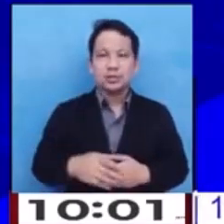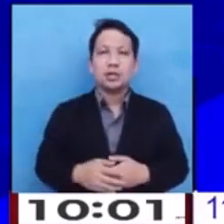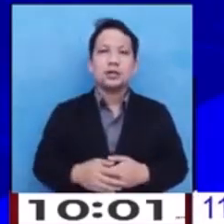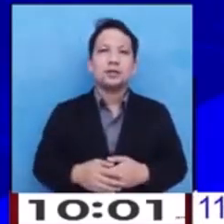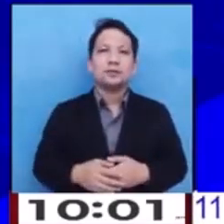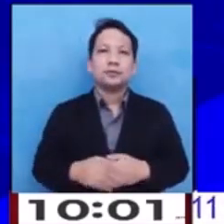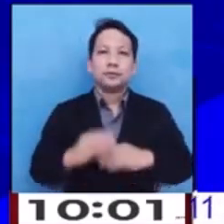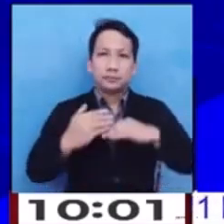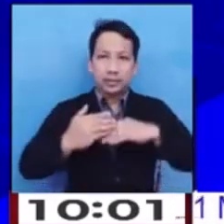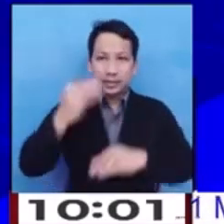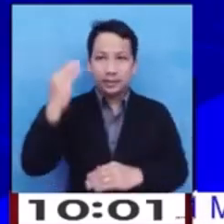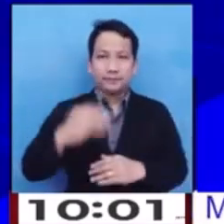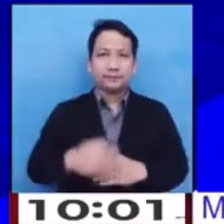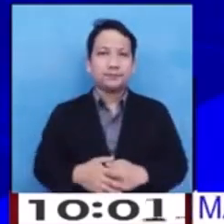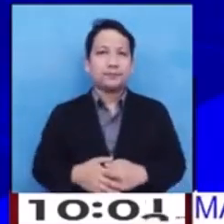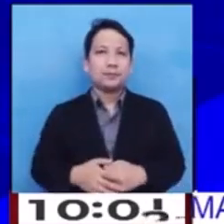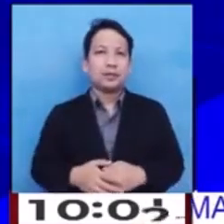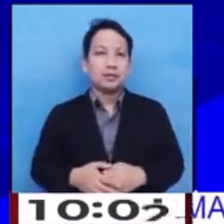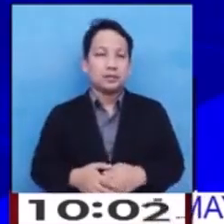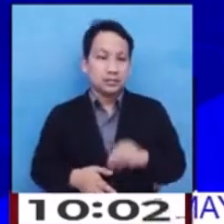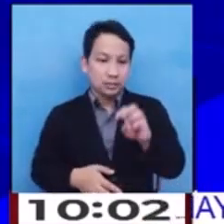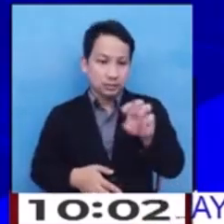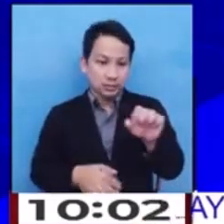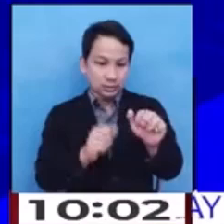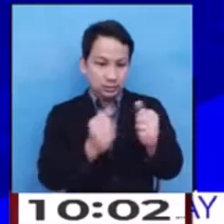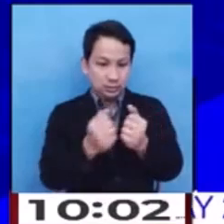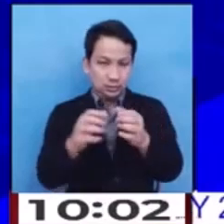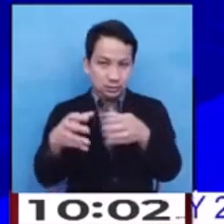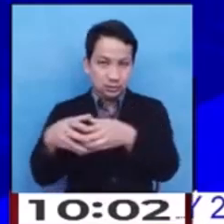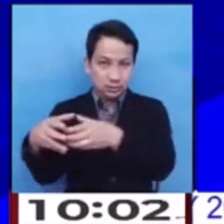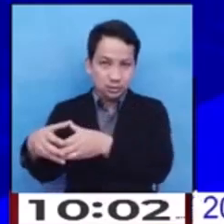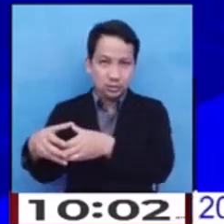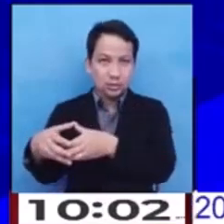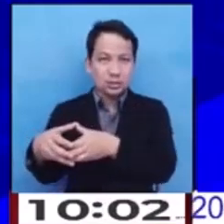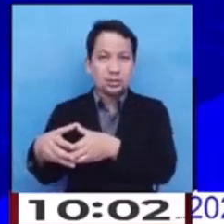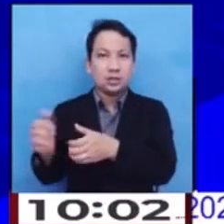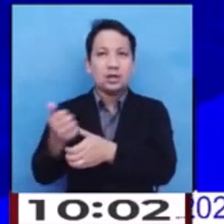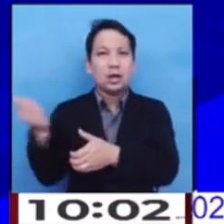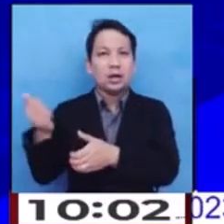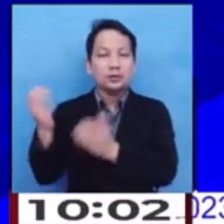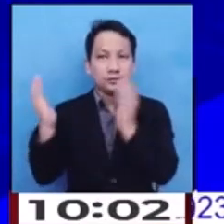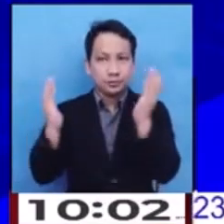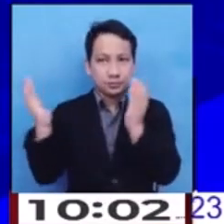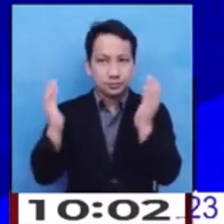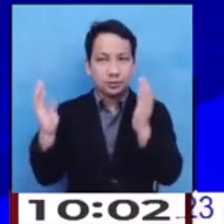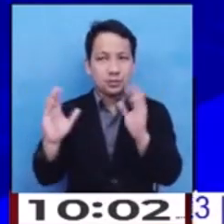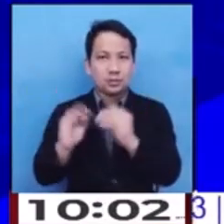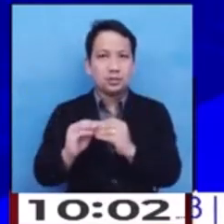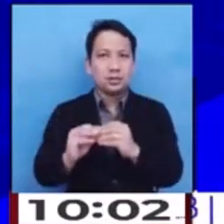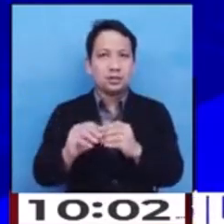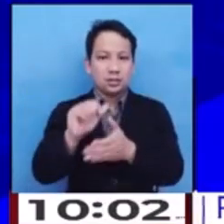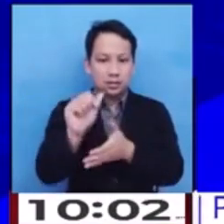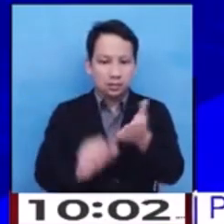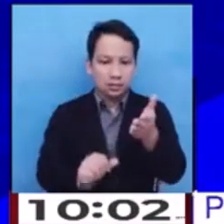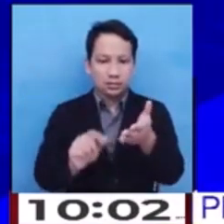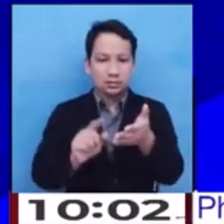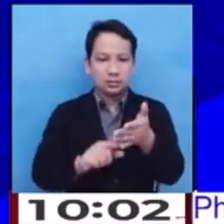Sa 16 na sektor ng GDP, ang other services katulad ng arts,